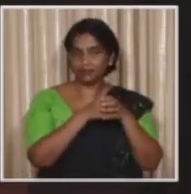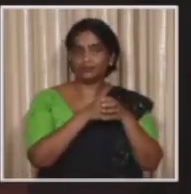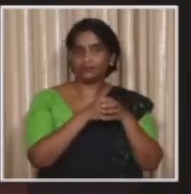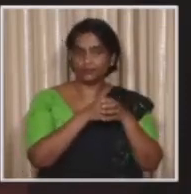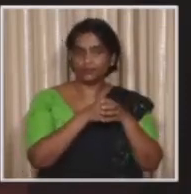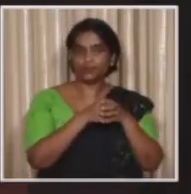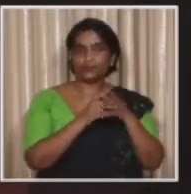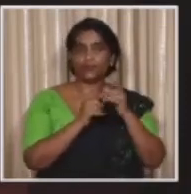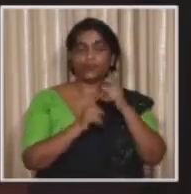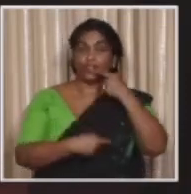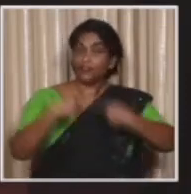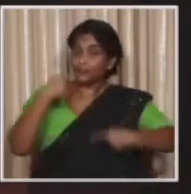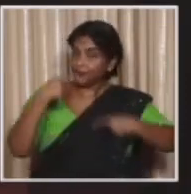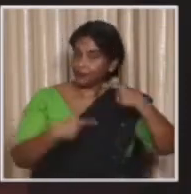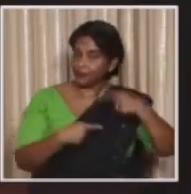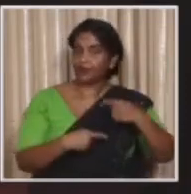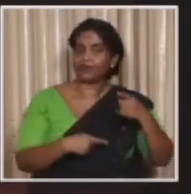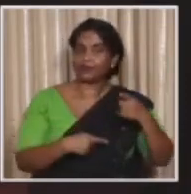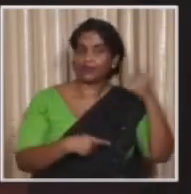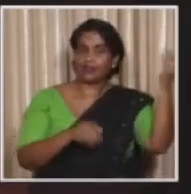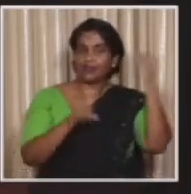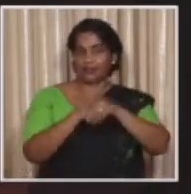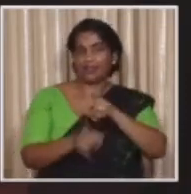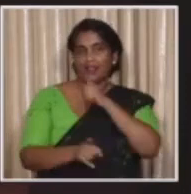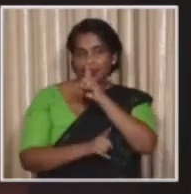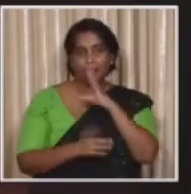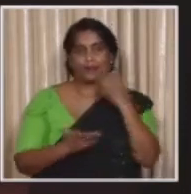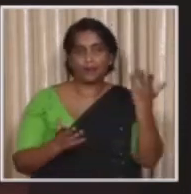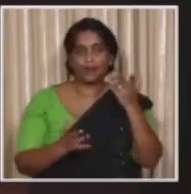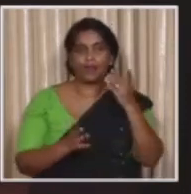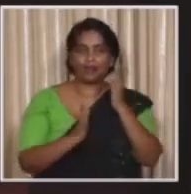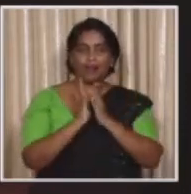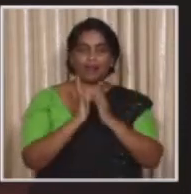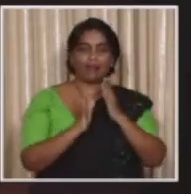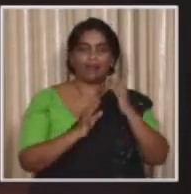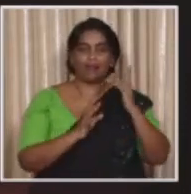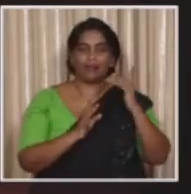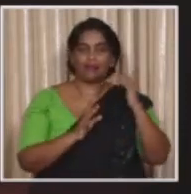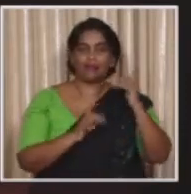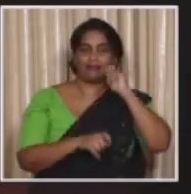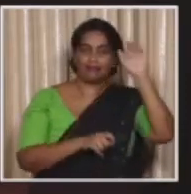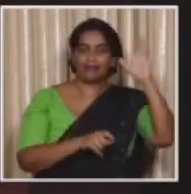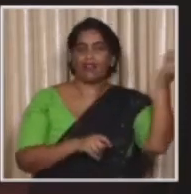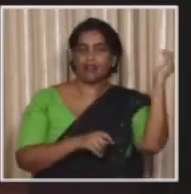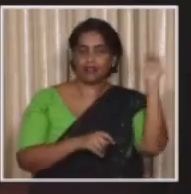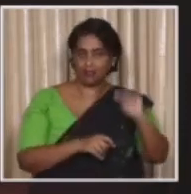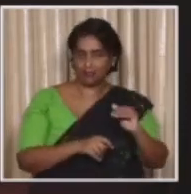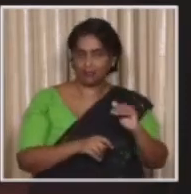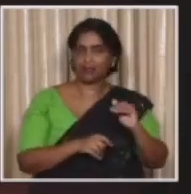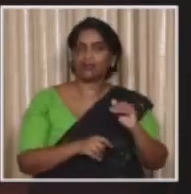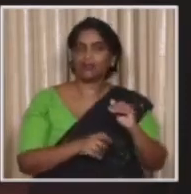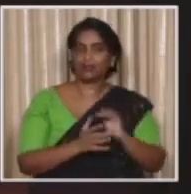මේ විවාදයට එයාට සහභාගී වෙන්න බෑනේ. එයා මහජන නියෝජිතයෙක්. එයා